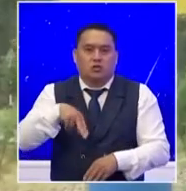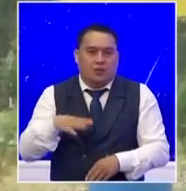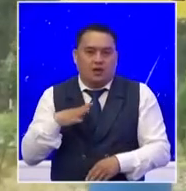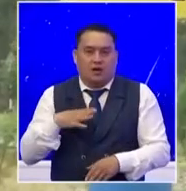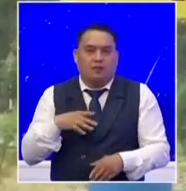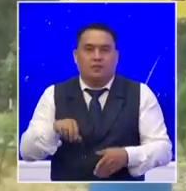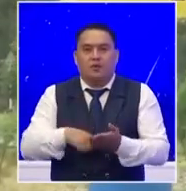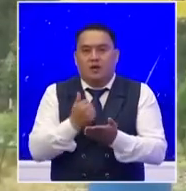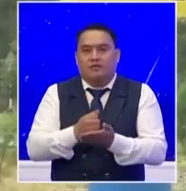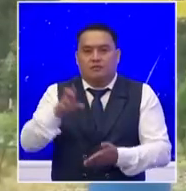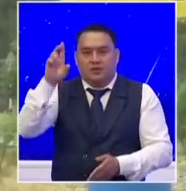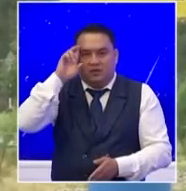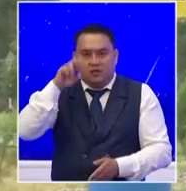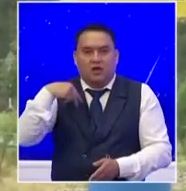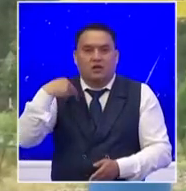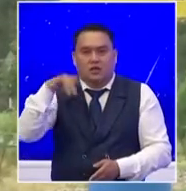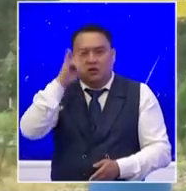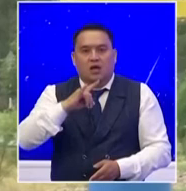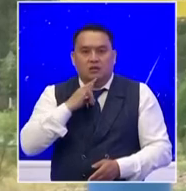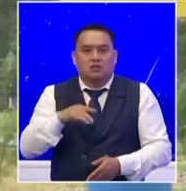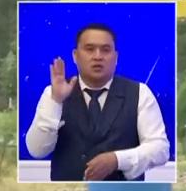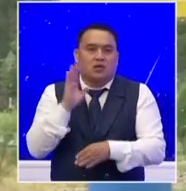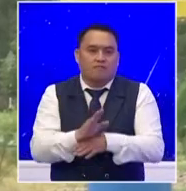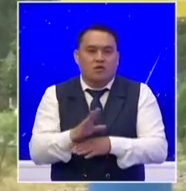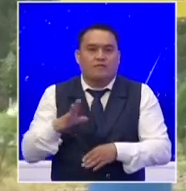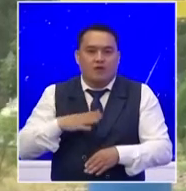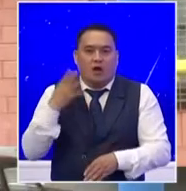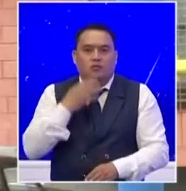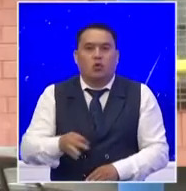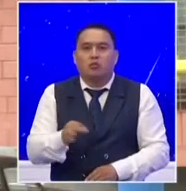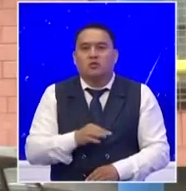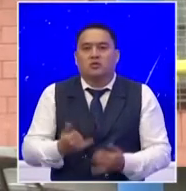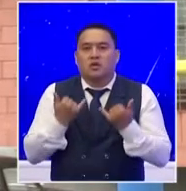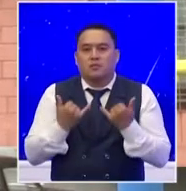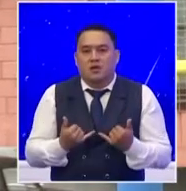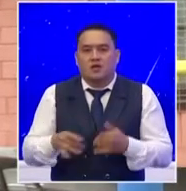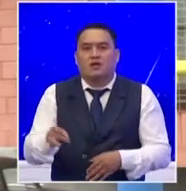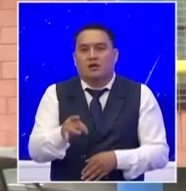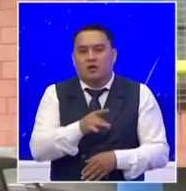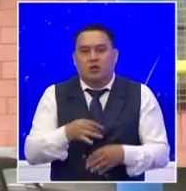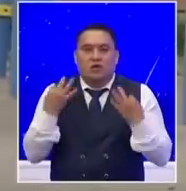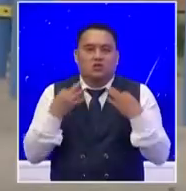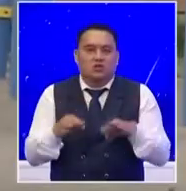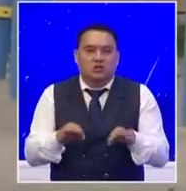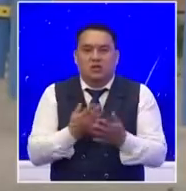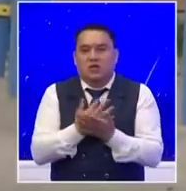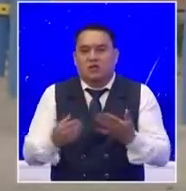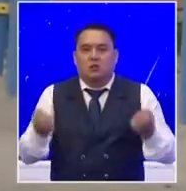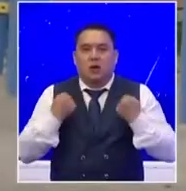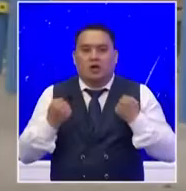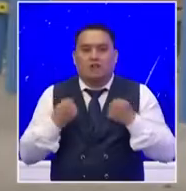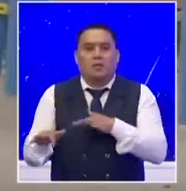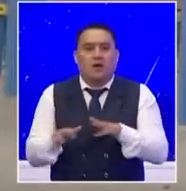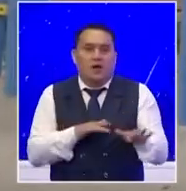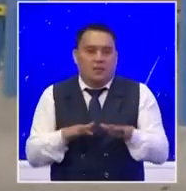ЧП при президенте Казахстана. Соответствующее постановление вышло и в Алматинской области. Теперь в регионе разрешены некоторые